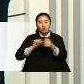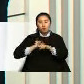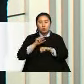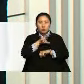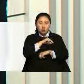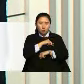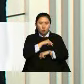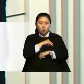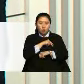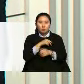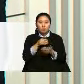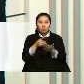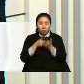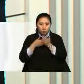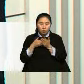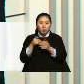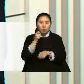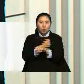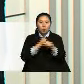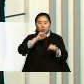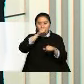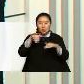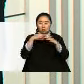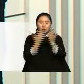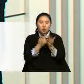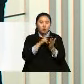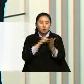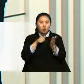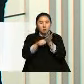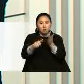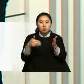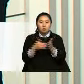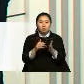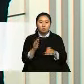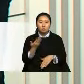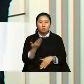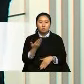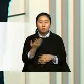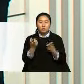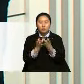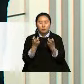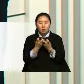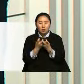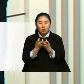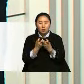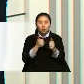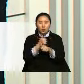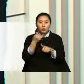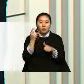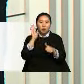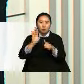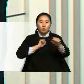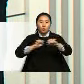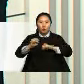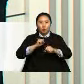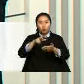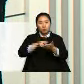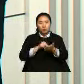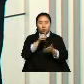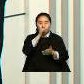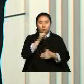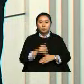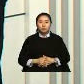걸렸습니다. 대책위가 요청한 예산 전액을 의회가 삭감한 것인데요. 대책위의 앞으로 활동에도 차질이 예상되고 있습니다.